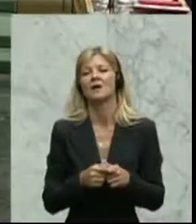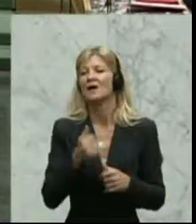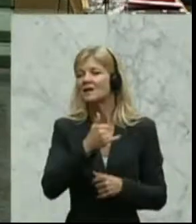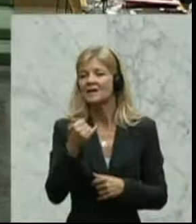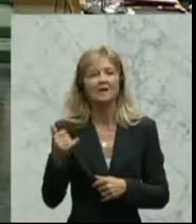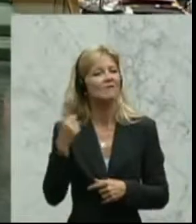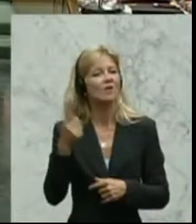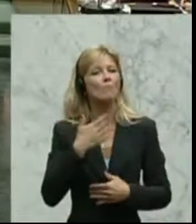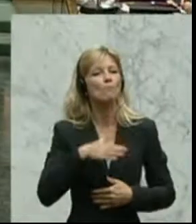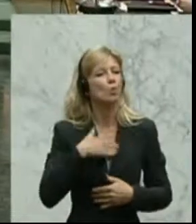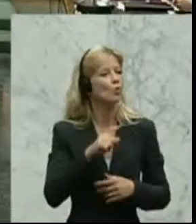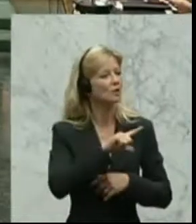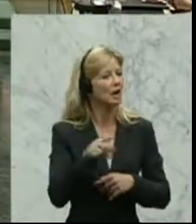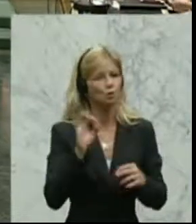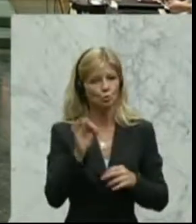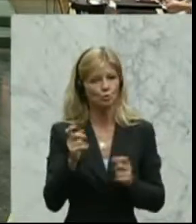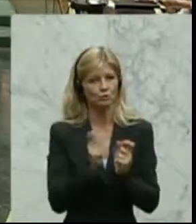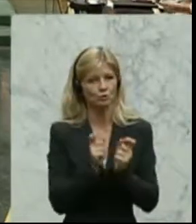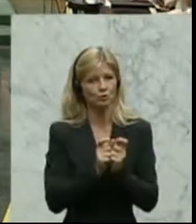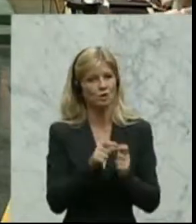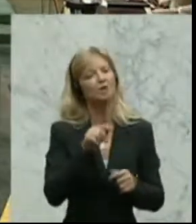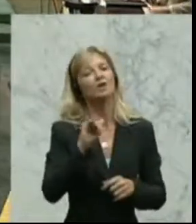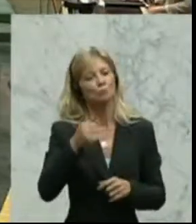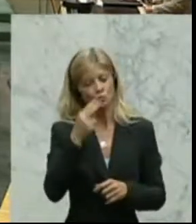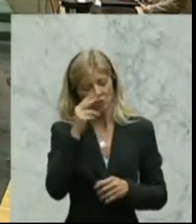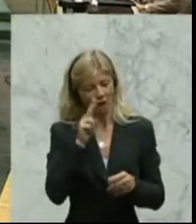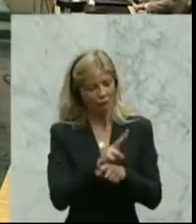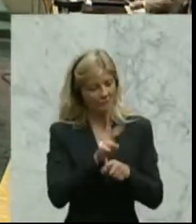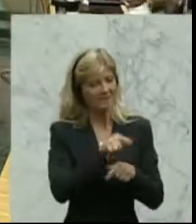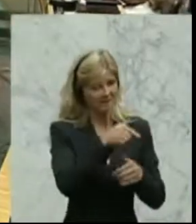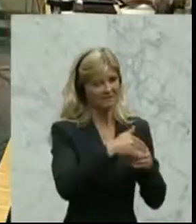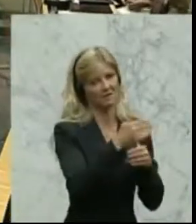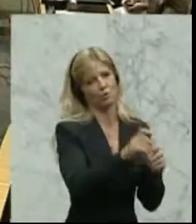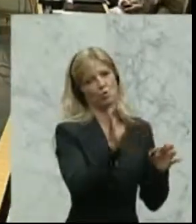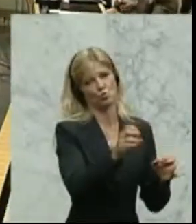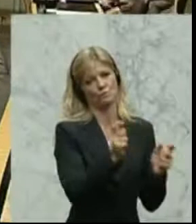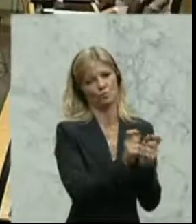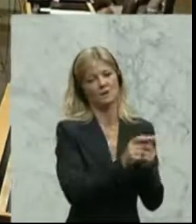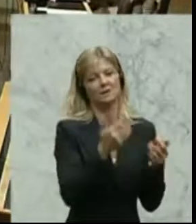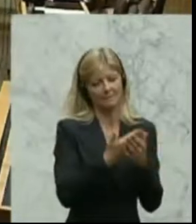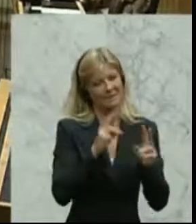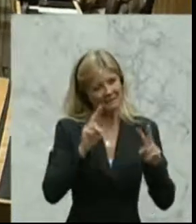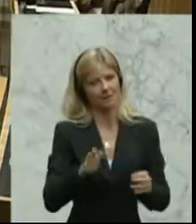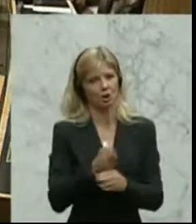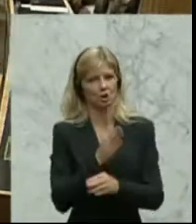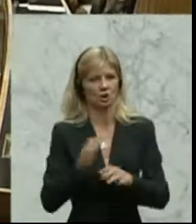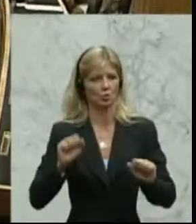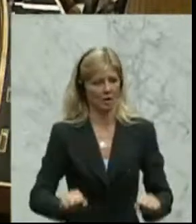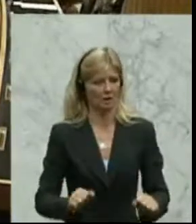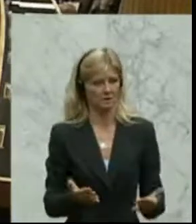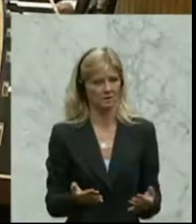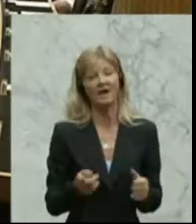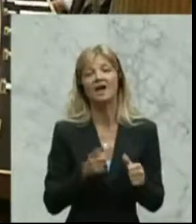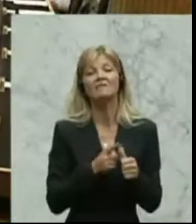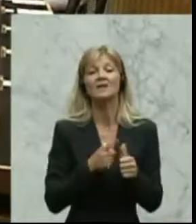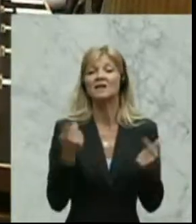wir auch die richtigen Schlussfolgerungen treffen. Und wenn sonst jemand noch eine Frage stellt, an die Kollegen der SPÖ, wenn jemand